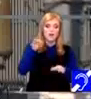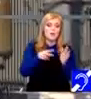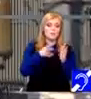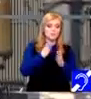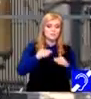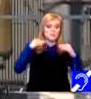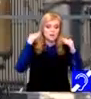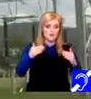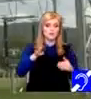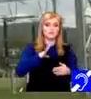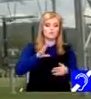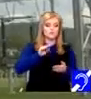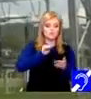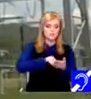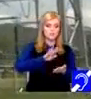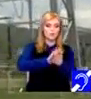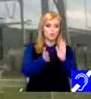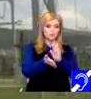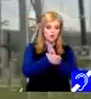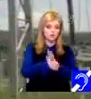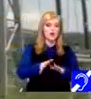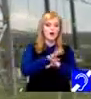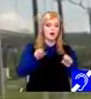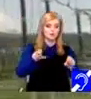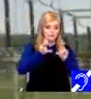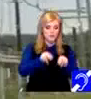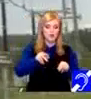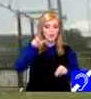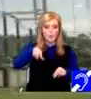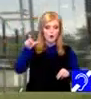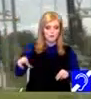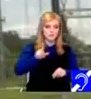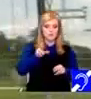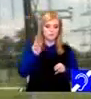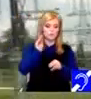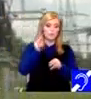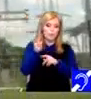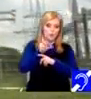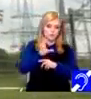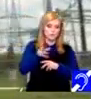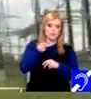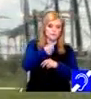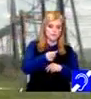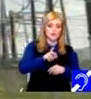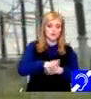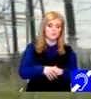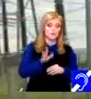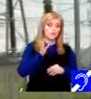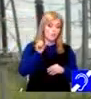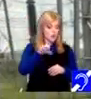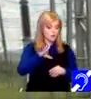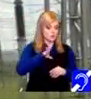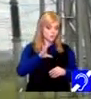este mai mare decât cel din contractul precedent, autoritățile dau asigurări că cetățenii nu vor plăti mai mult, ba din contra, din tarif ar mai